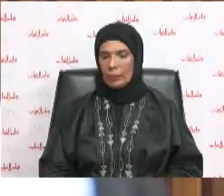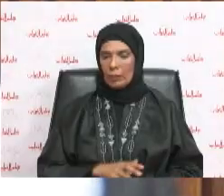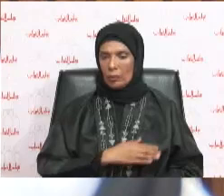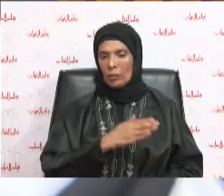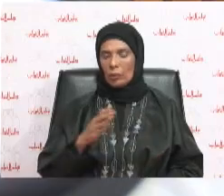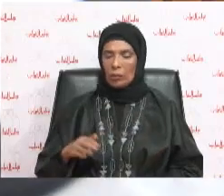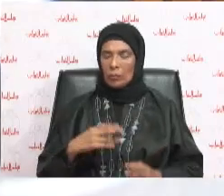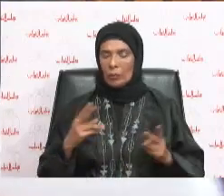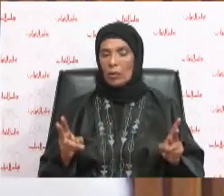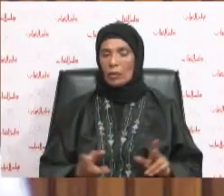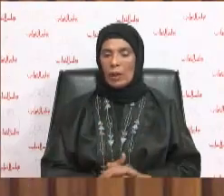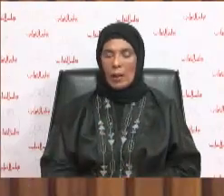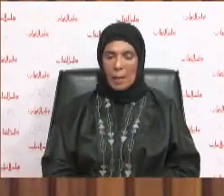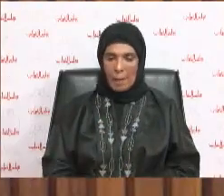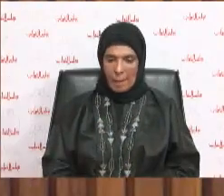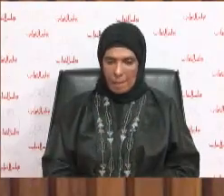أغلبية موافقة.